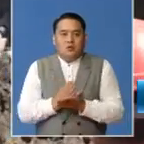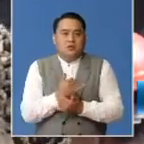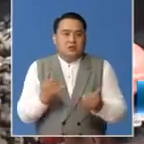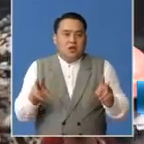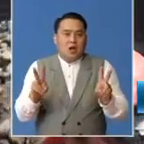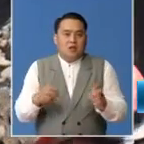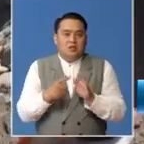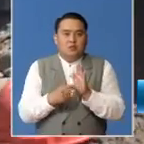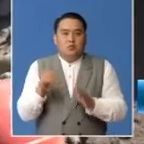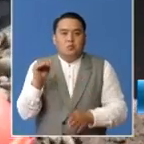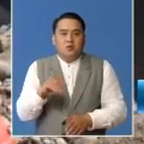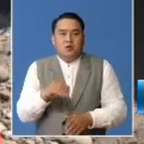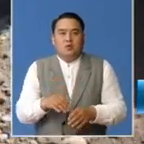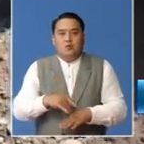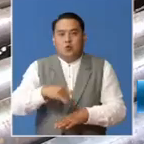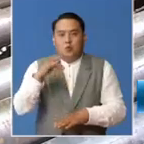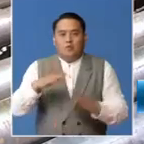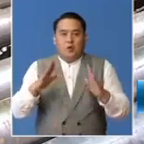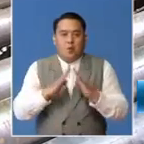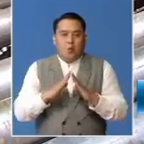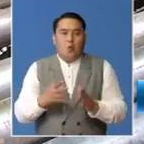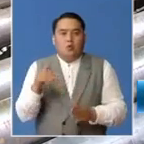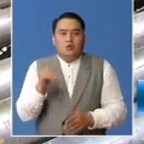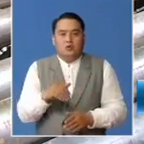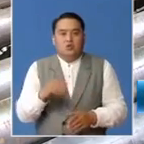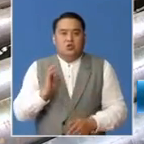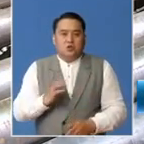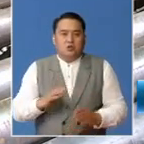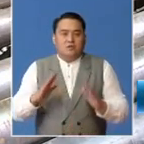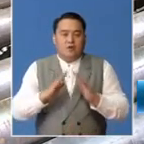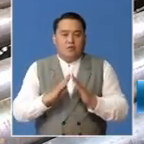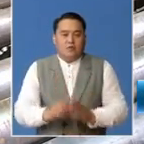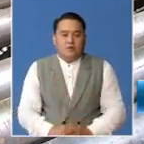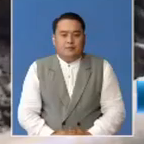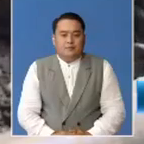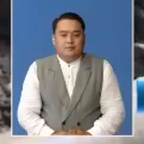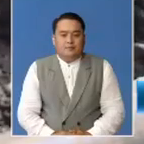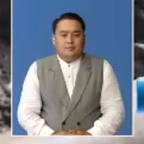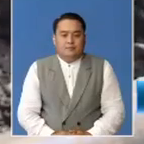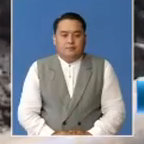числится порядка 750 многоэтажных домов, а также более 1000 частных дворов.